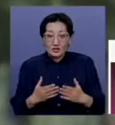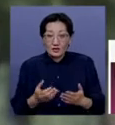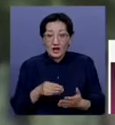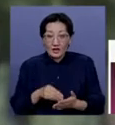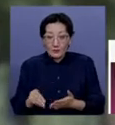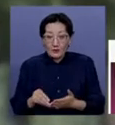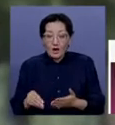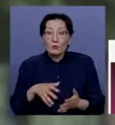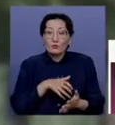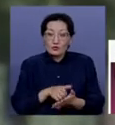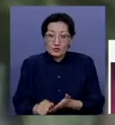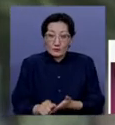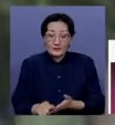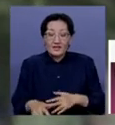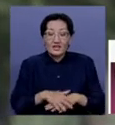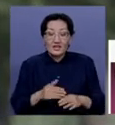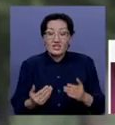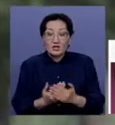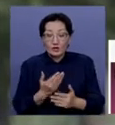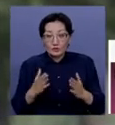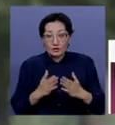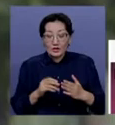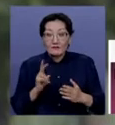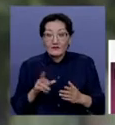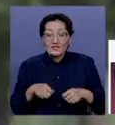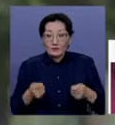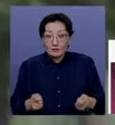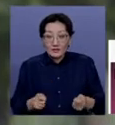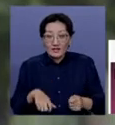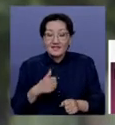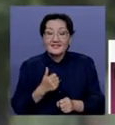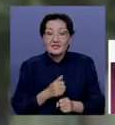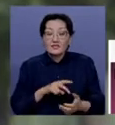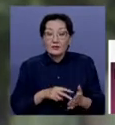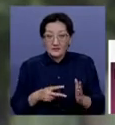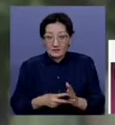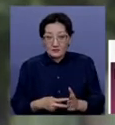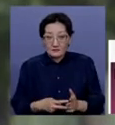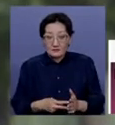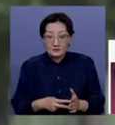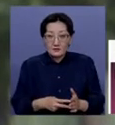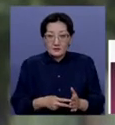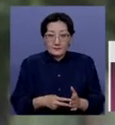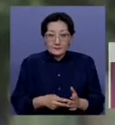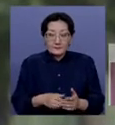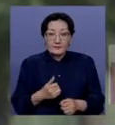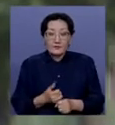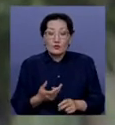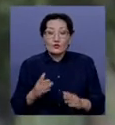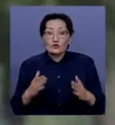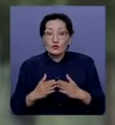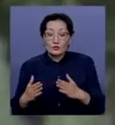орнын бұзып, халыққа жаңа үй, жаңа пәтер беру. Негізі мақсатымыз сол біздің. Өйткені